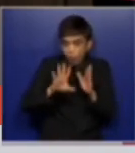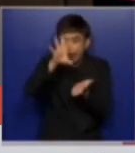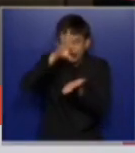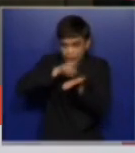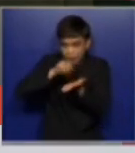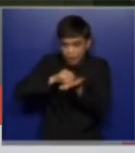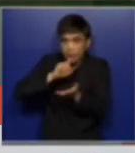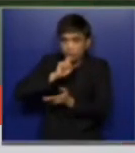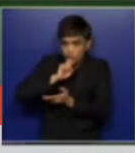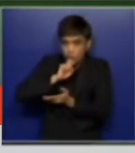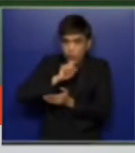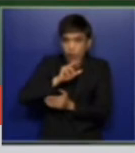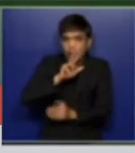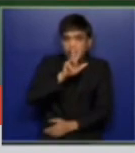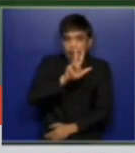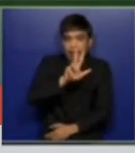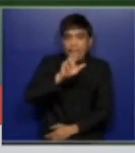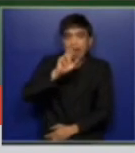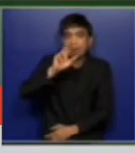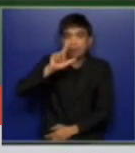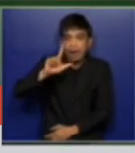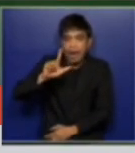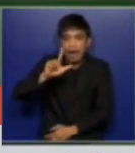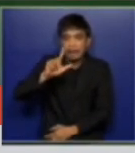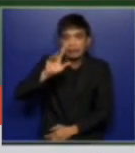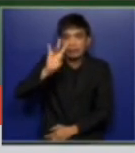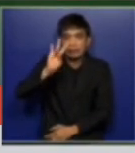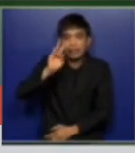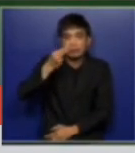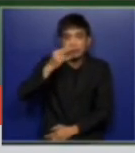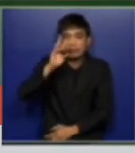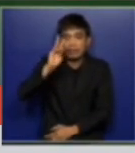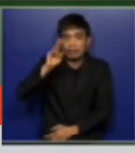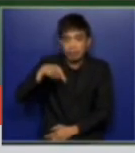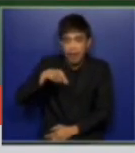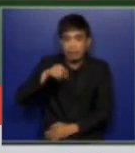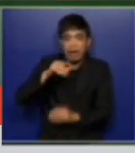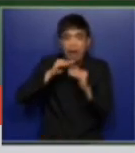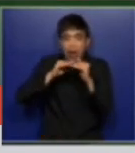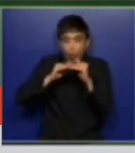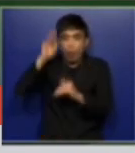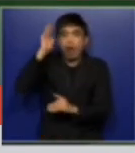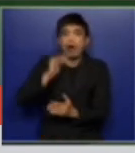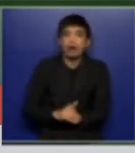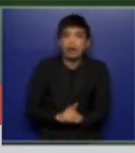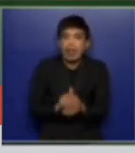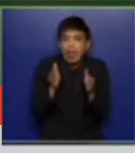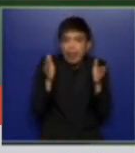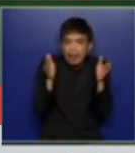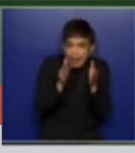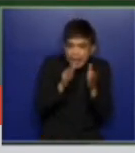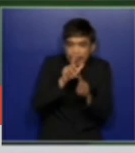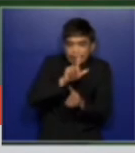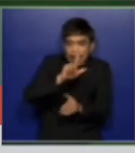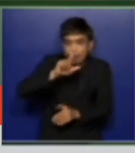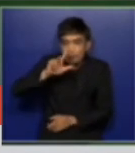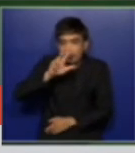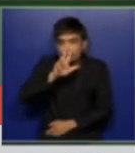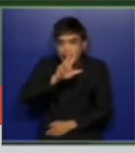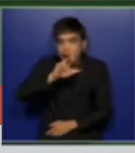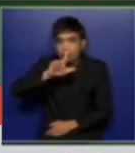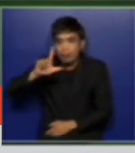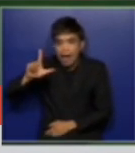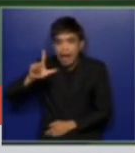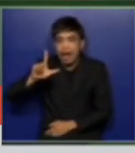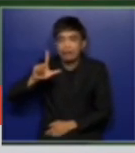ขอสไลด์ที่3ครับเป็น SME รายเล็กอยู่3ล้านกว่ารายเป็น SME รายกลางอยู่ประมาณ